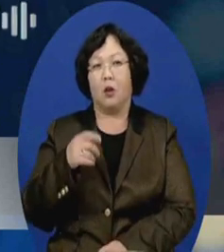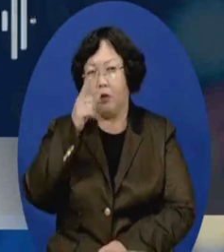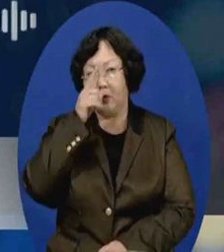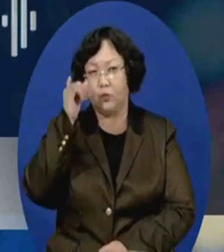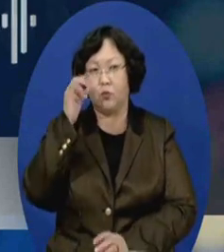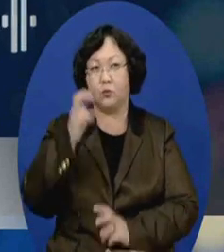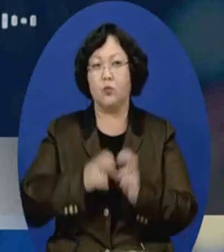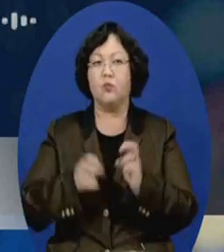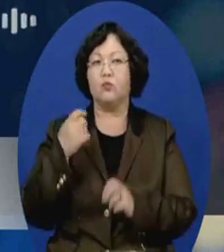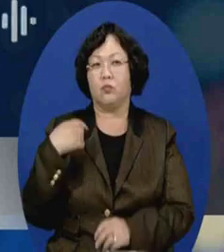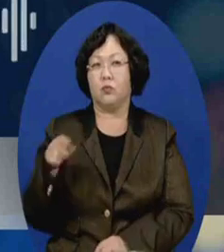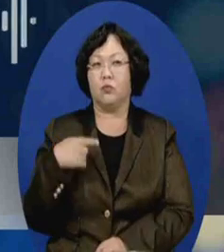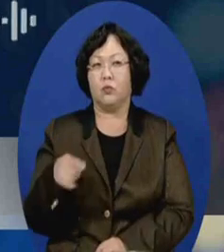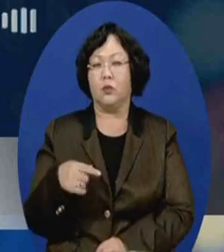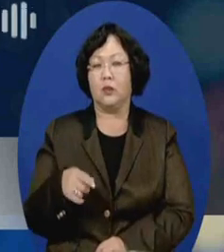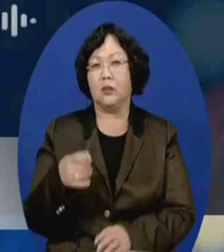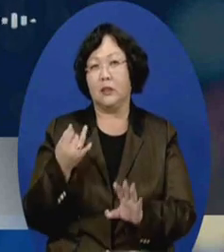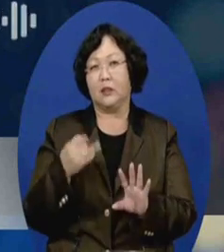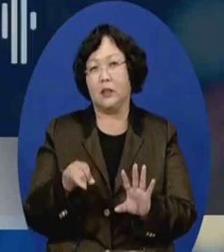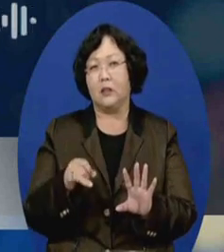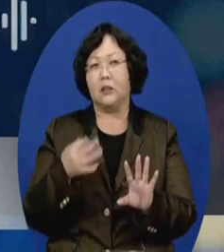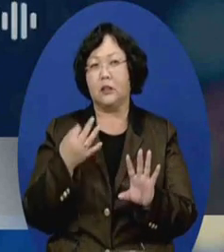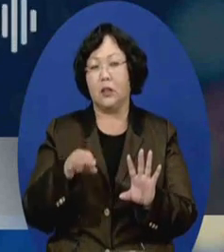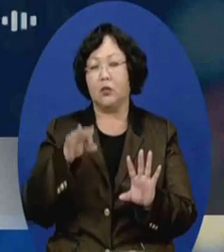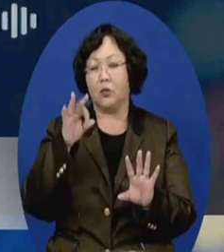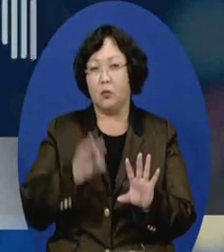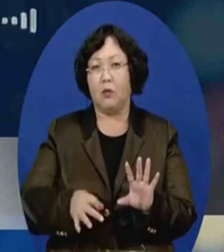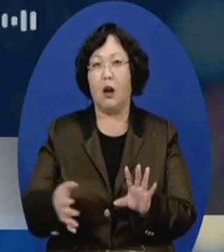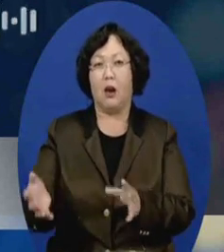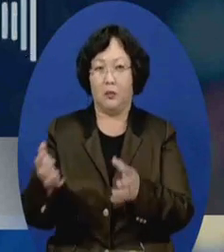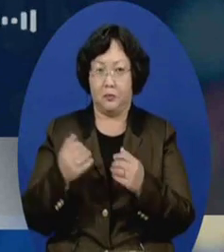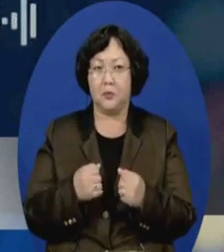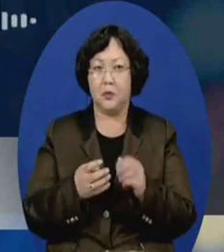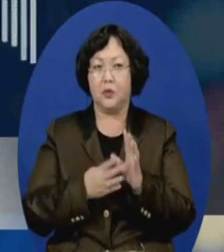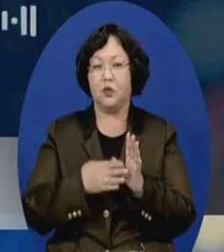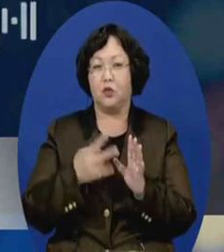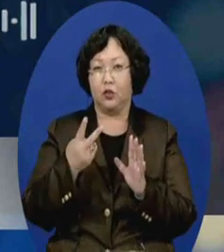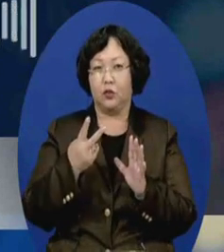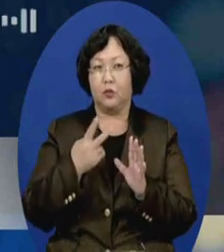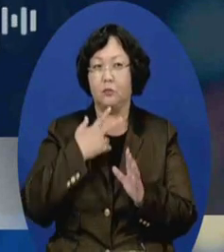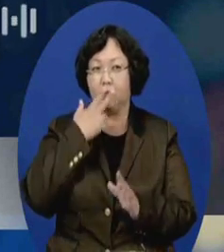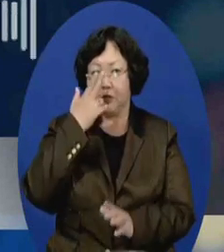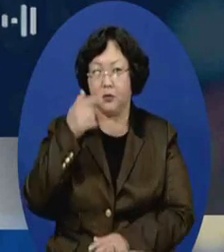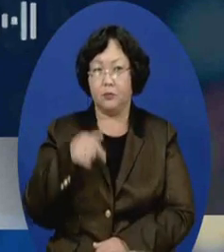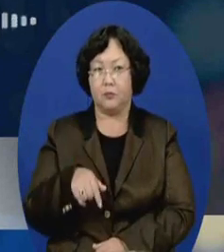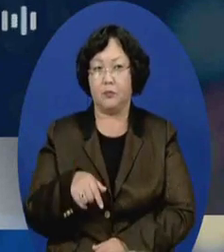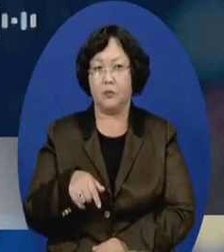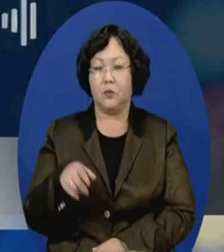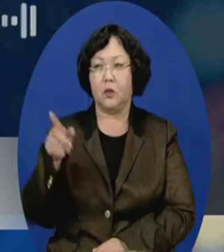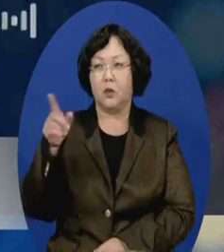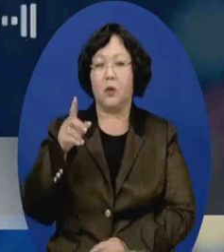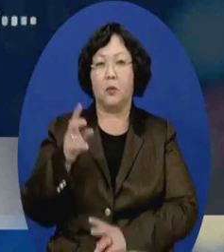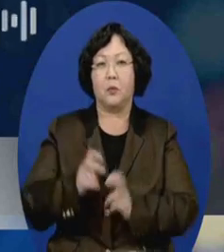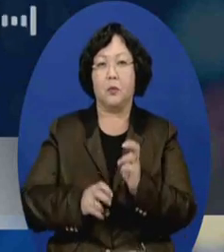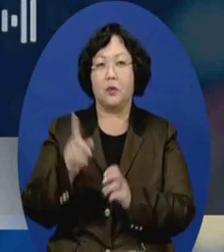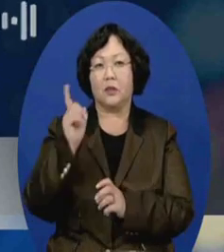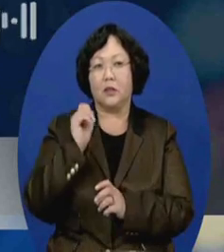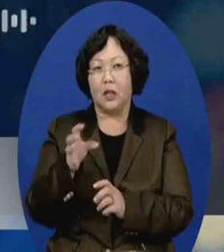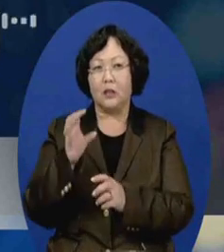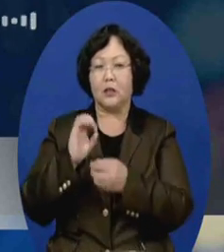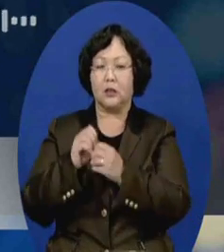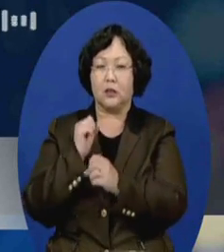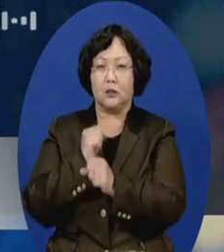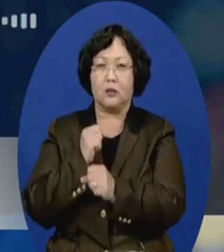гээд Роснефт үйлдвэрээс баг нэг бүтэц 80% авдаг байхгүй юу? 92-ийнхээ. Ангаск үйлдвэр одоор урсгал засвар гээд засвар төрчин